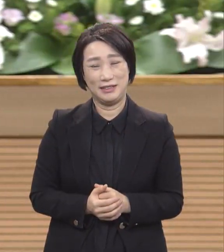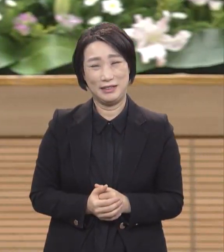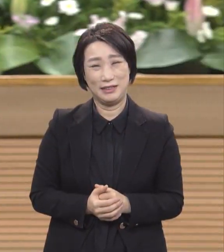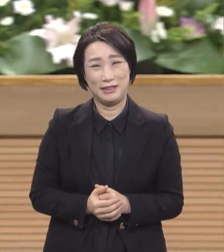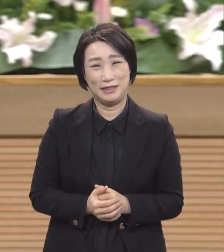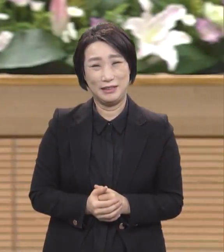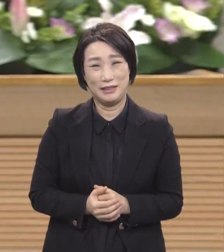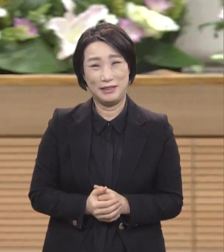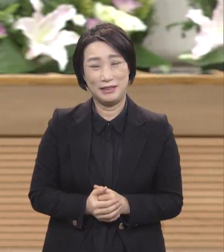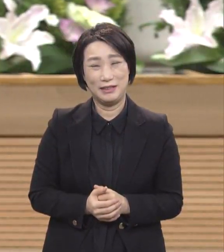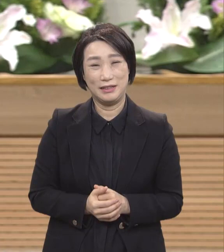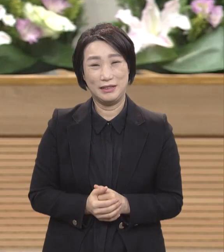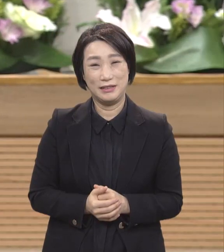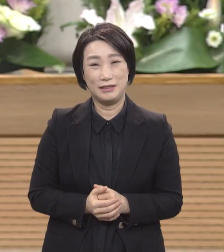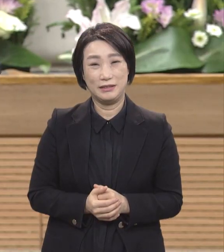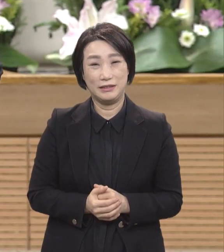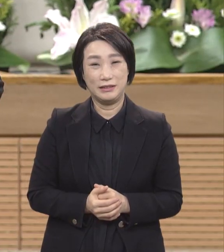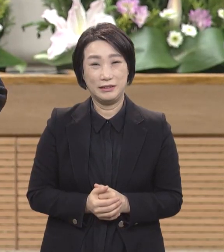보세요.